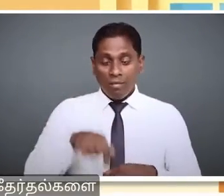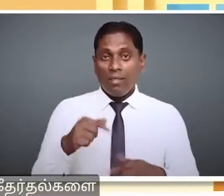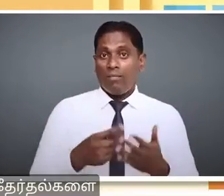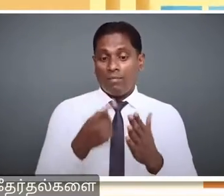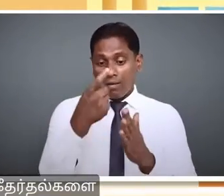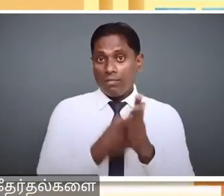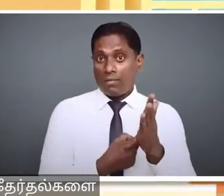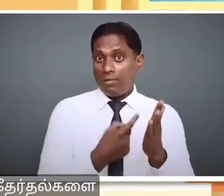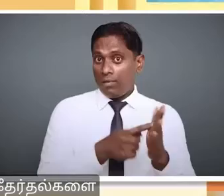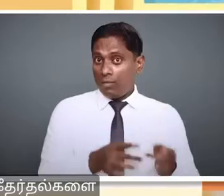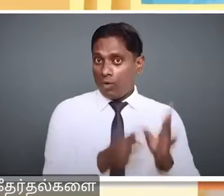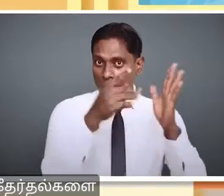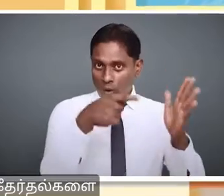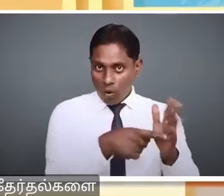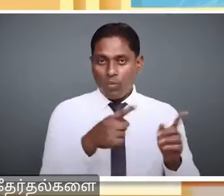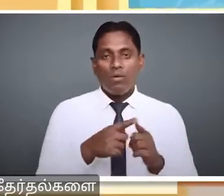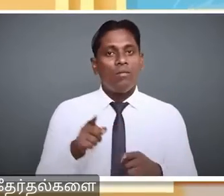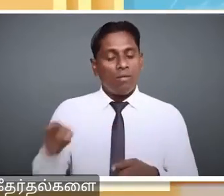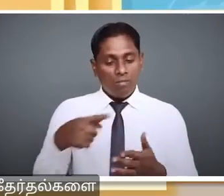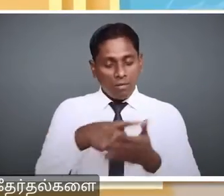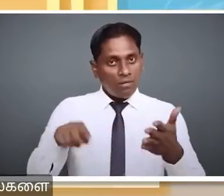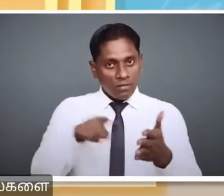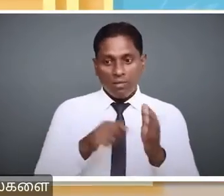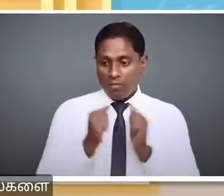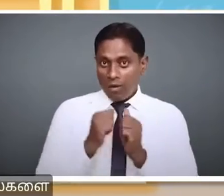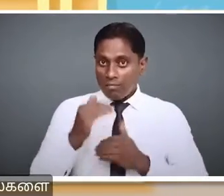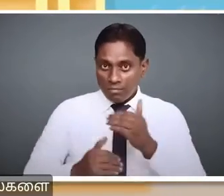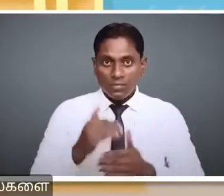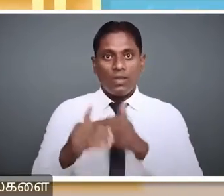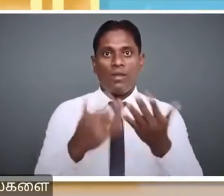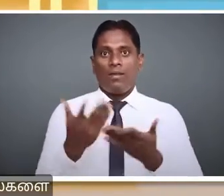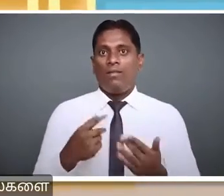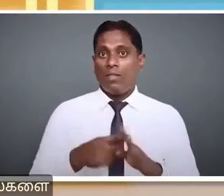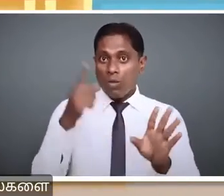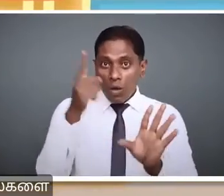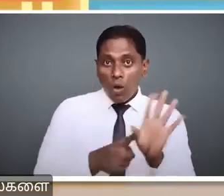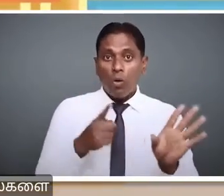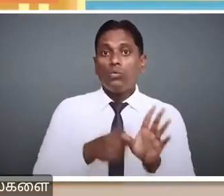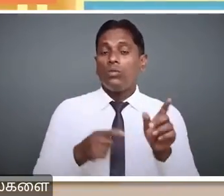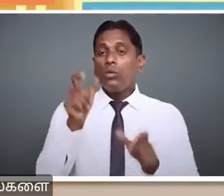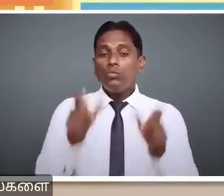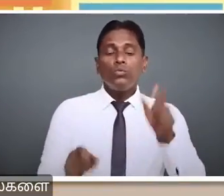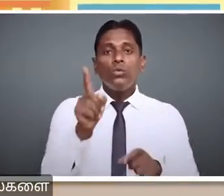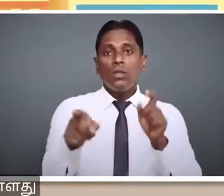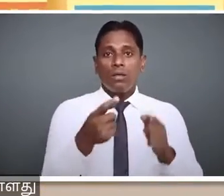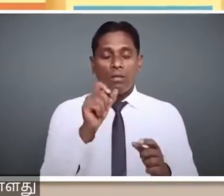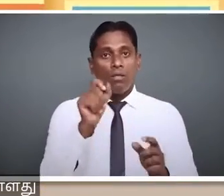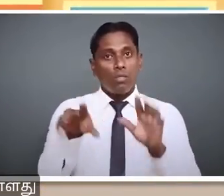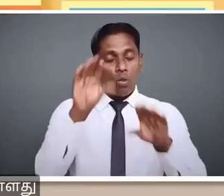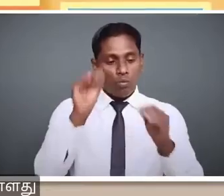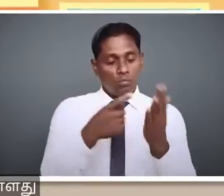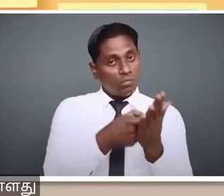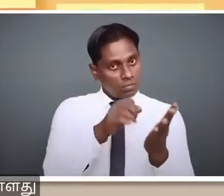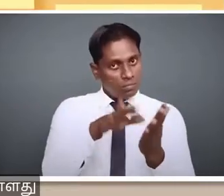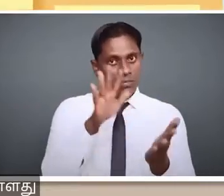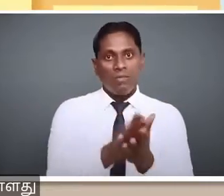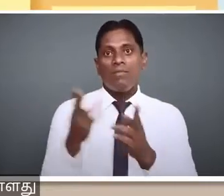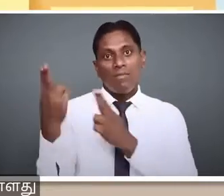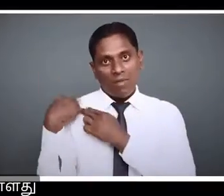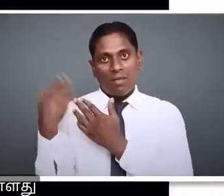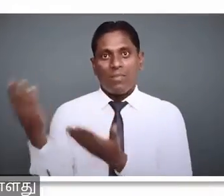நடைமுறையில் உள்ள தேர்தல் சட்டங்களுக்கு அமைவாக பொருத்தமான தேர்தல்களை நடத்தவும் வருடாந்திர வாக்காளர் பட்டியலில் முறைப்படி